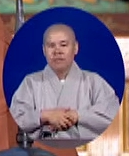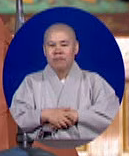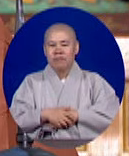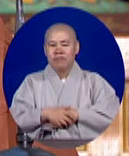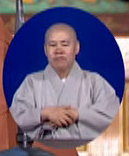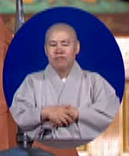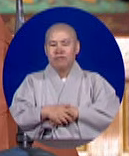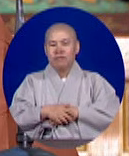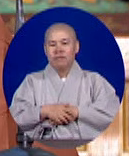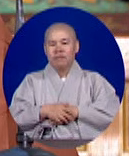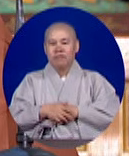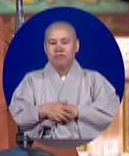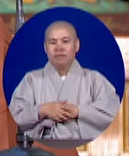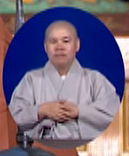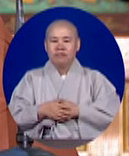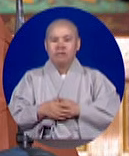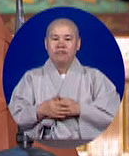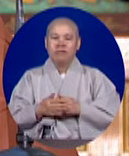그래가지고